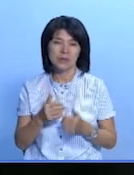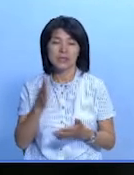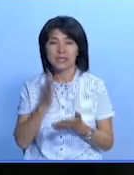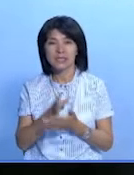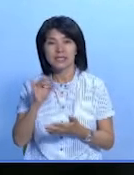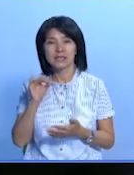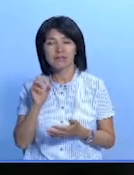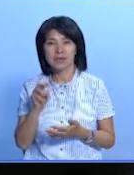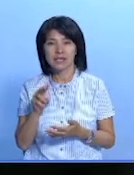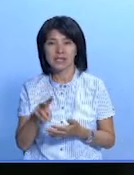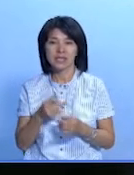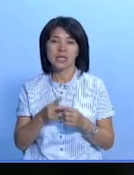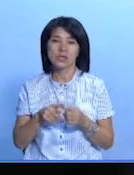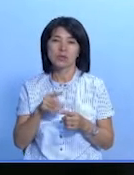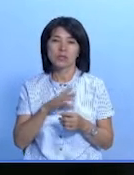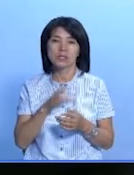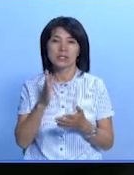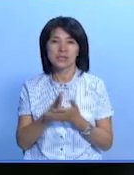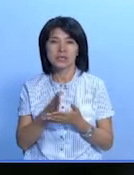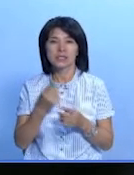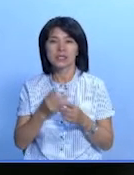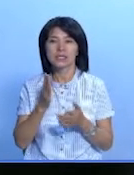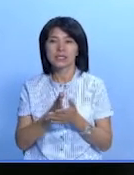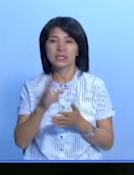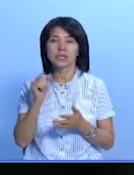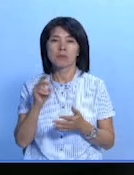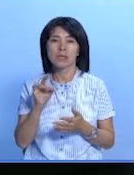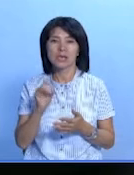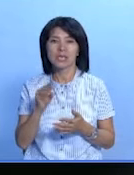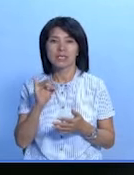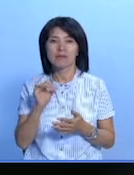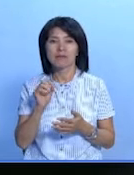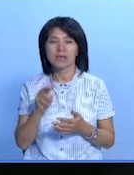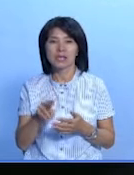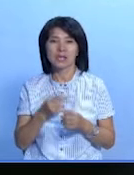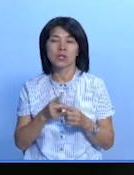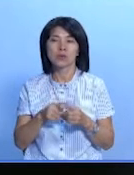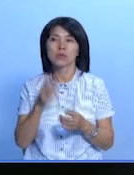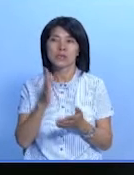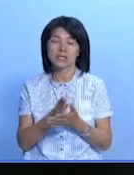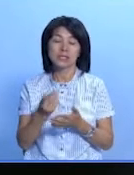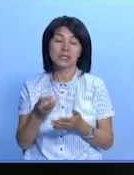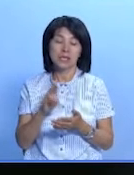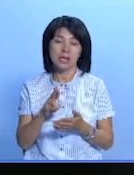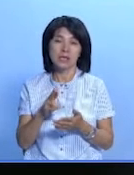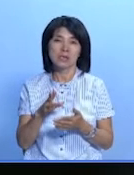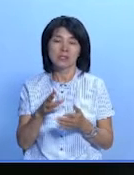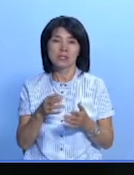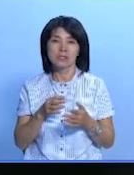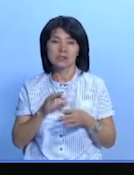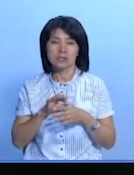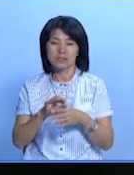те, которые мы приобретаем себе. Есть аппараты ИВЛ, предназначенные для транспортировки. То есть в